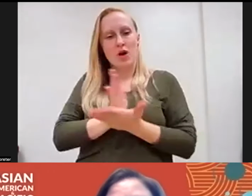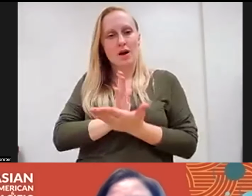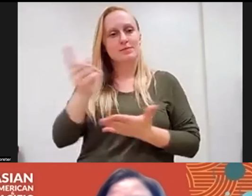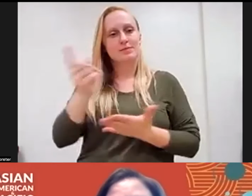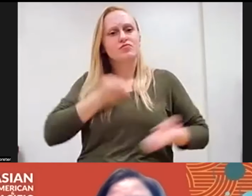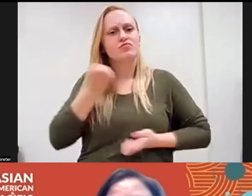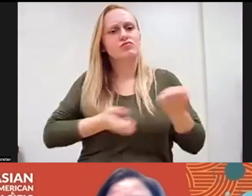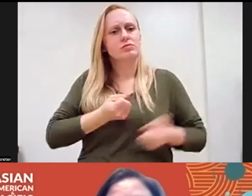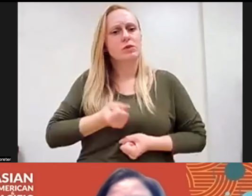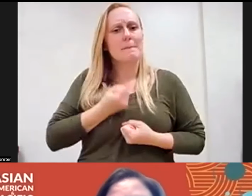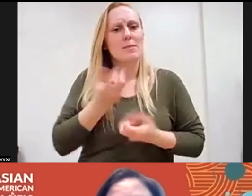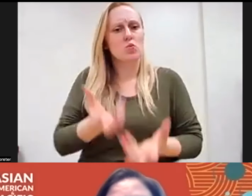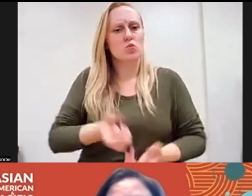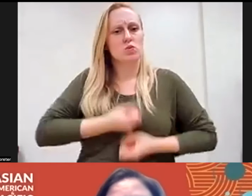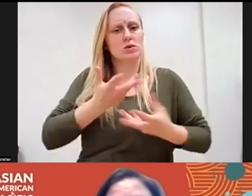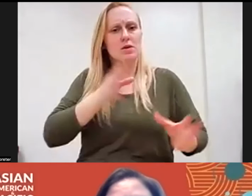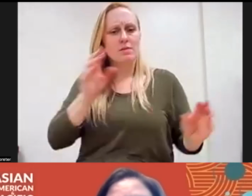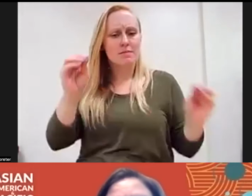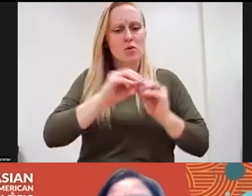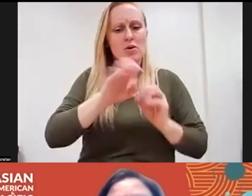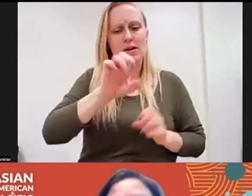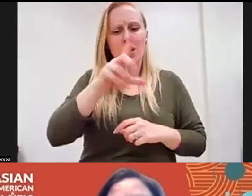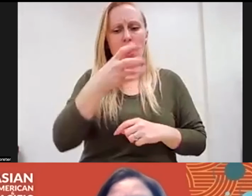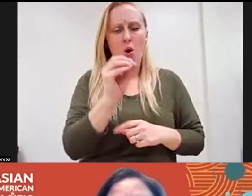الشيء الآخر هم يعبرون عن مشاعرهم.